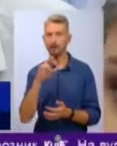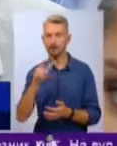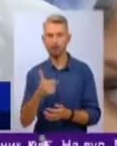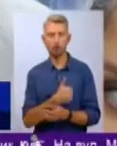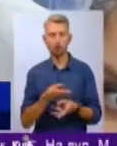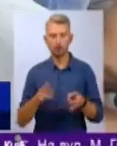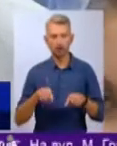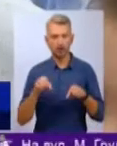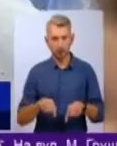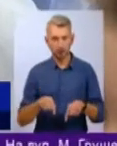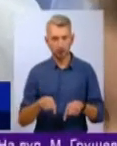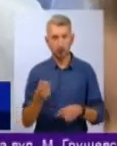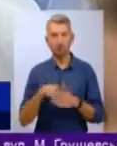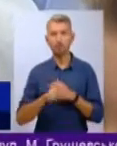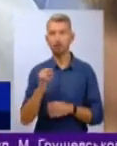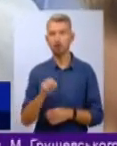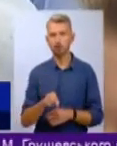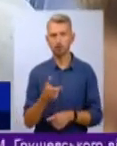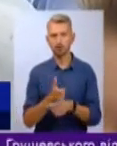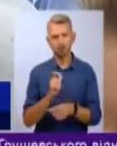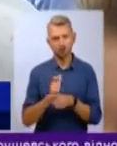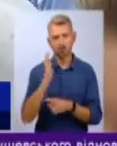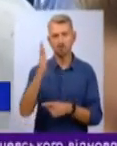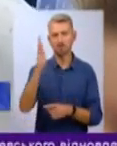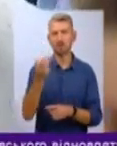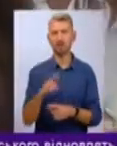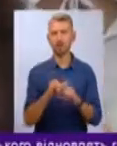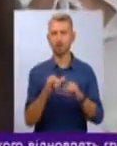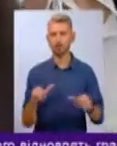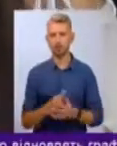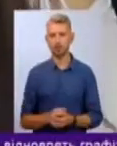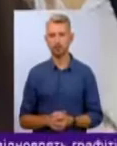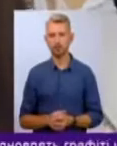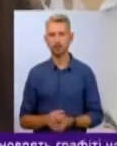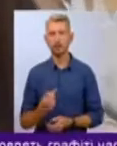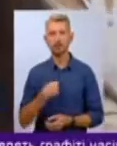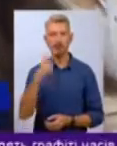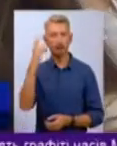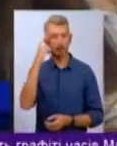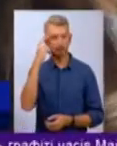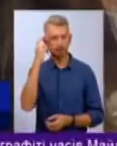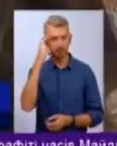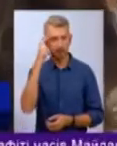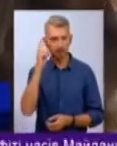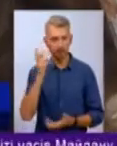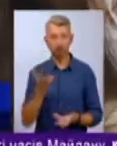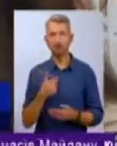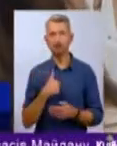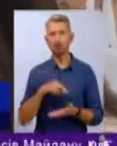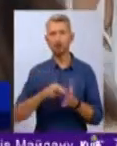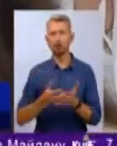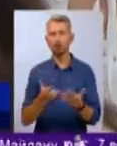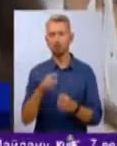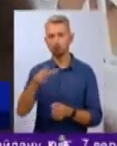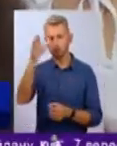залишитись тут. Тому що тут більше перспектив для розвитку. Я киянка, планую отримати тут освіту